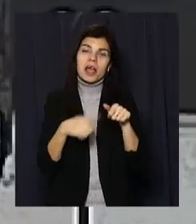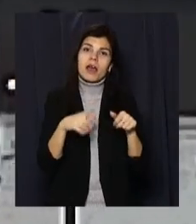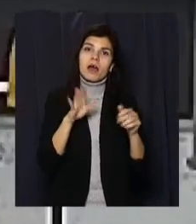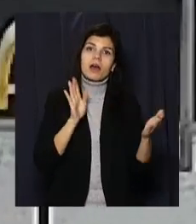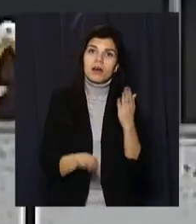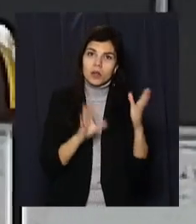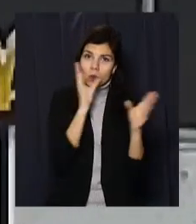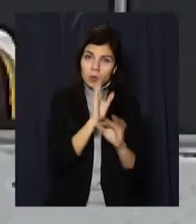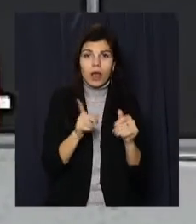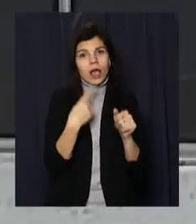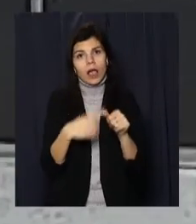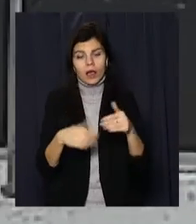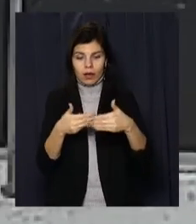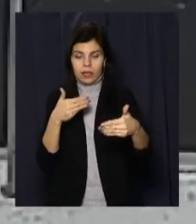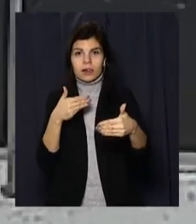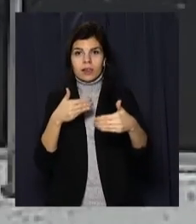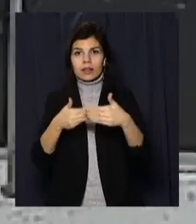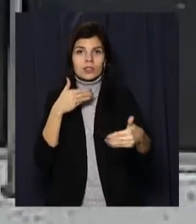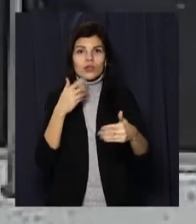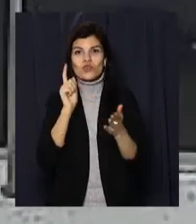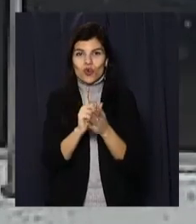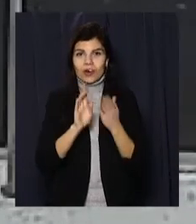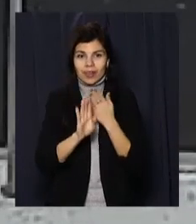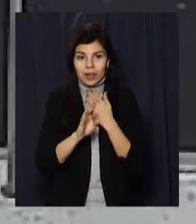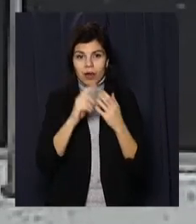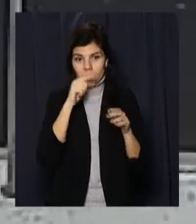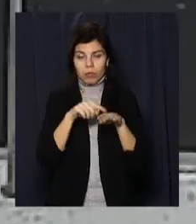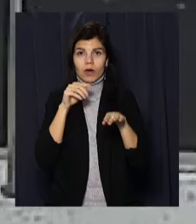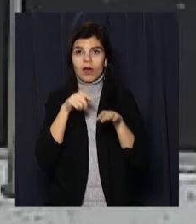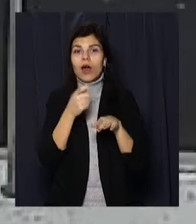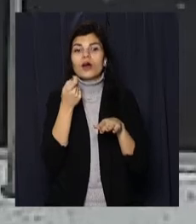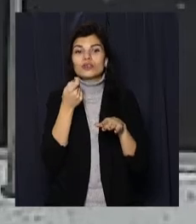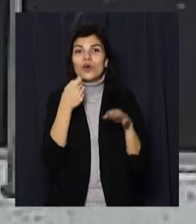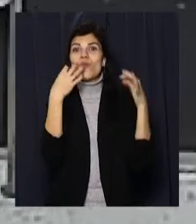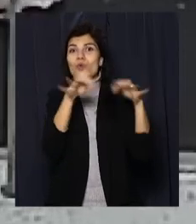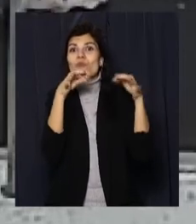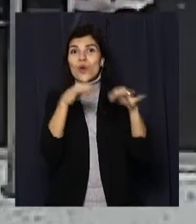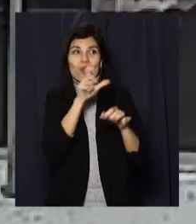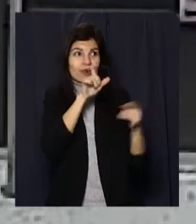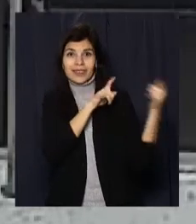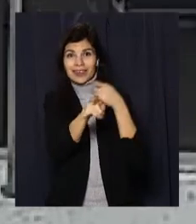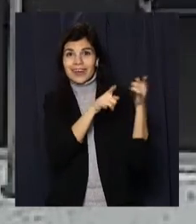невчасно загальмував і в'їхав у легковик, що стояв попереду та пропускав потік машин на кільці.